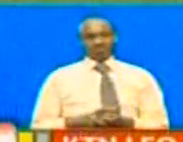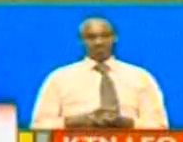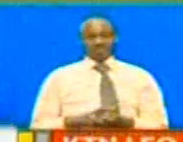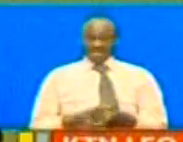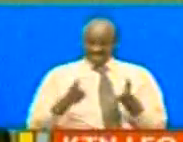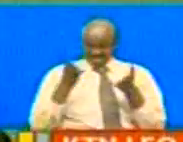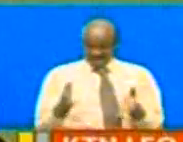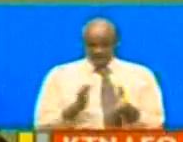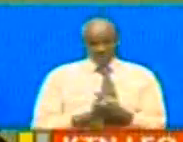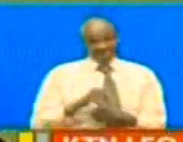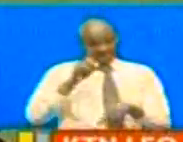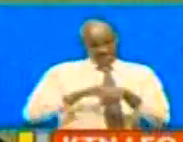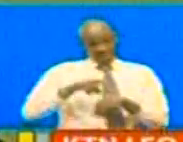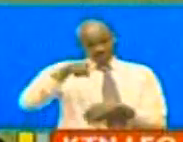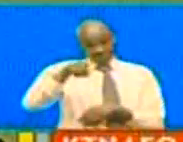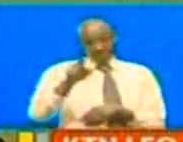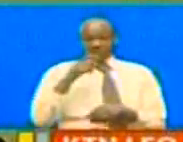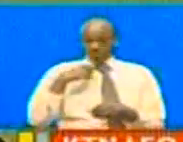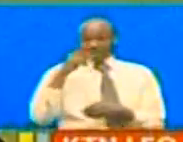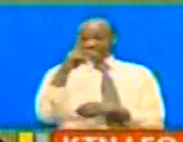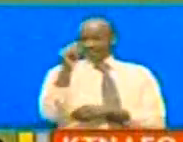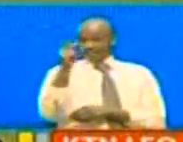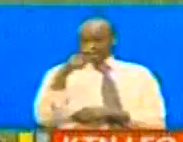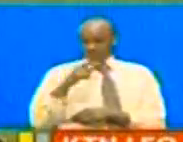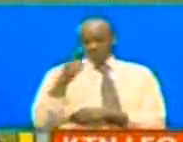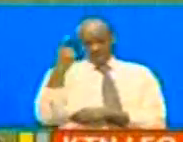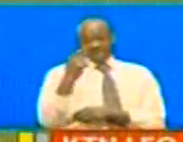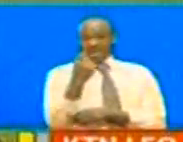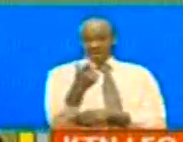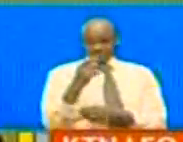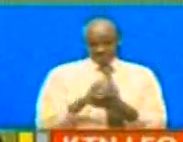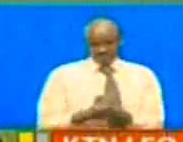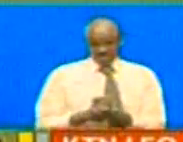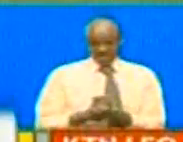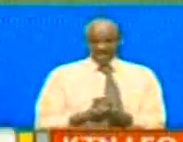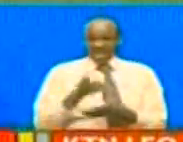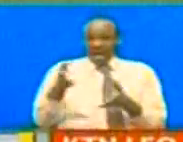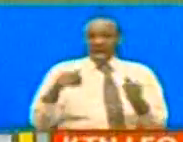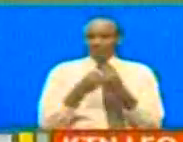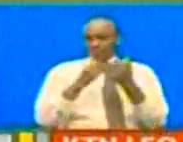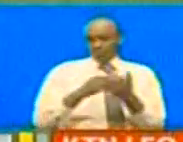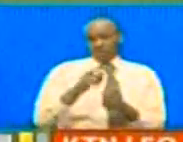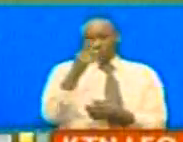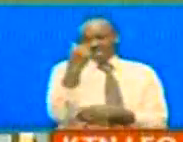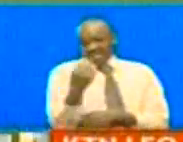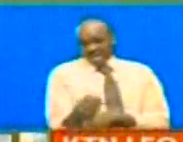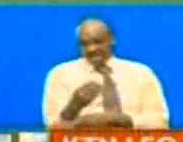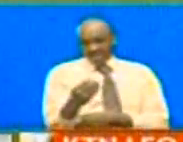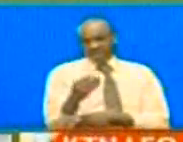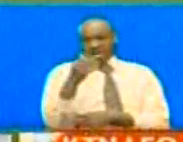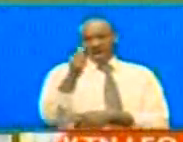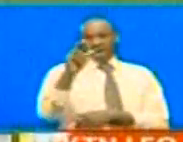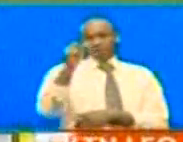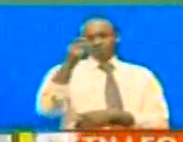Na baada ya masaibu yake kuangaziwa na KTN wiki moja na nusu iliyopita, hatimaye kijana Austin